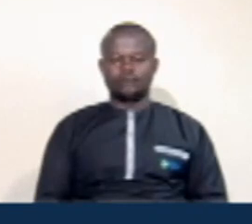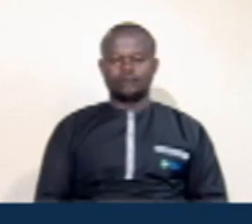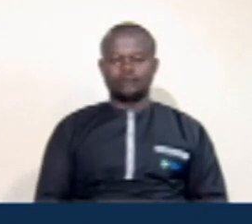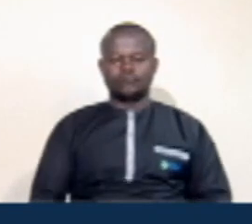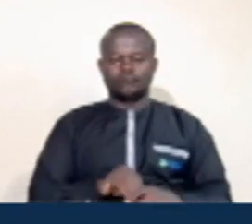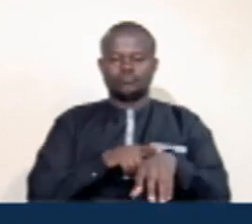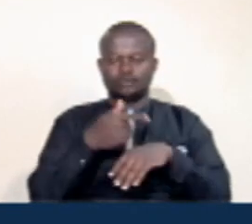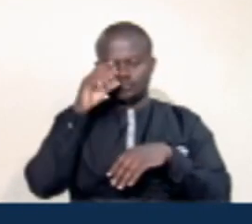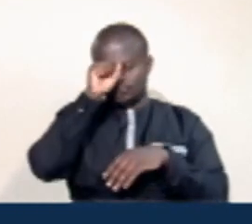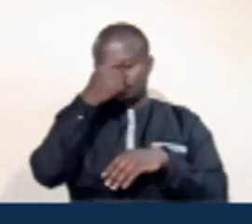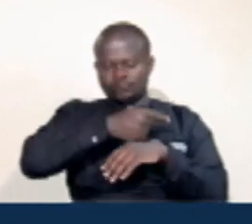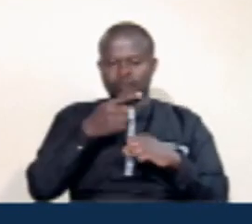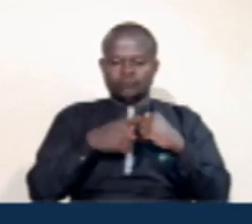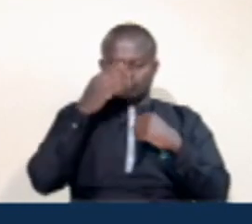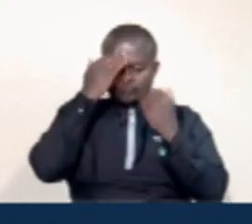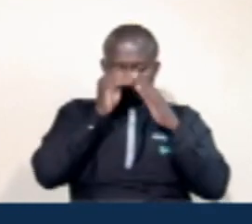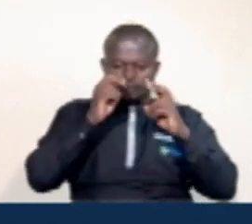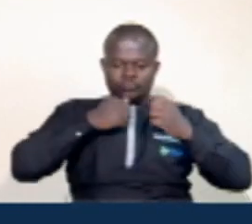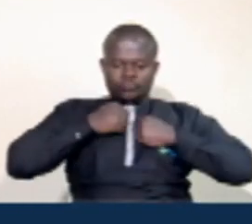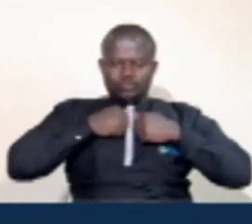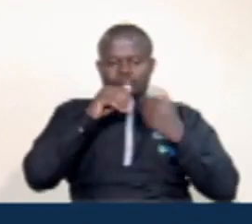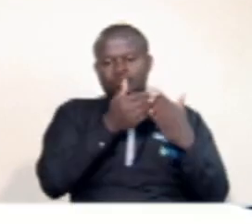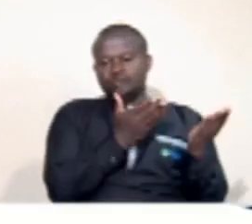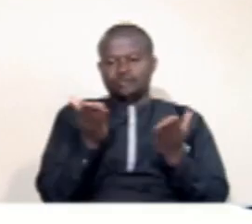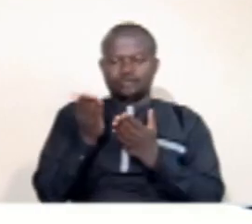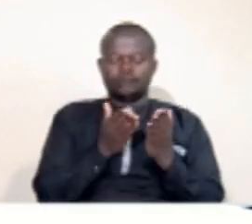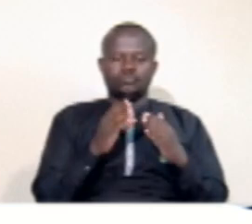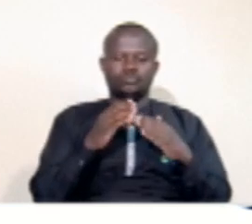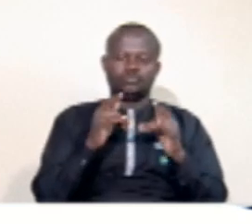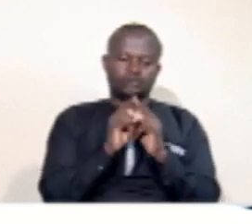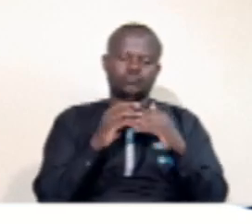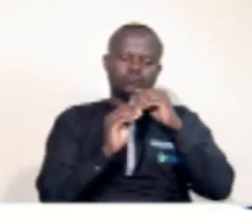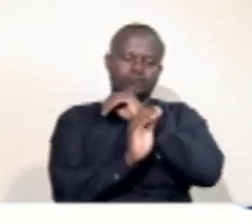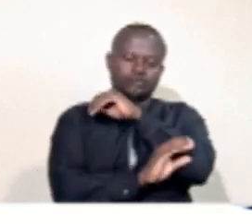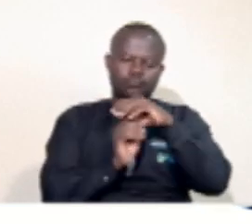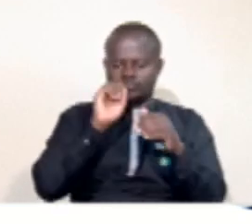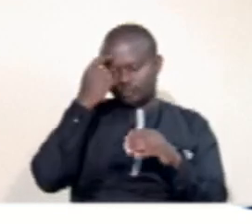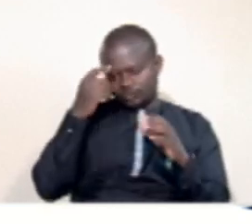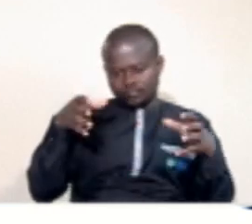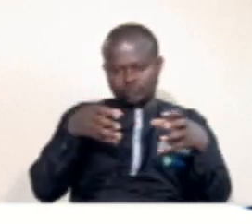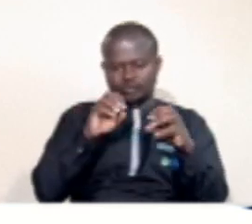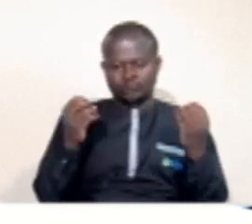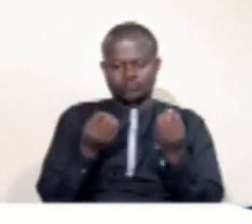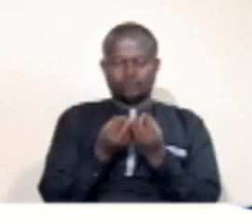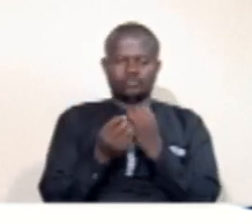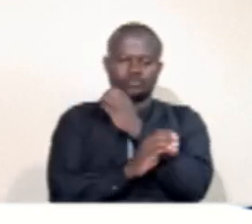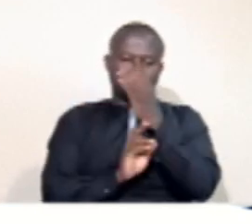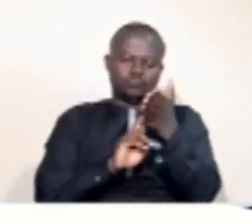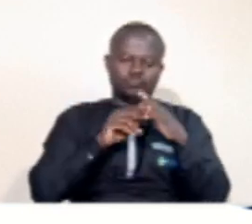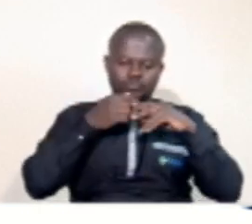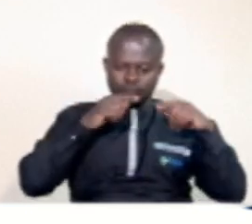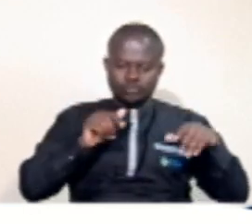Mu gihe habura iminsi itandatu ngo Rwanda rwakire inama y'abakuru b'ihugu na za guverinoma bihuriye mu muryango w'ihugu bikoresha